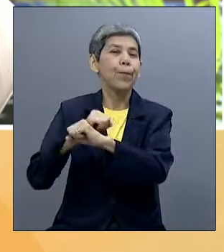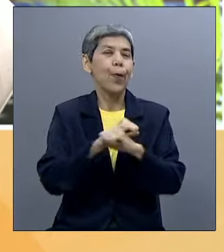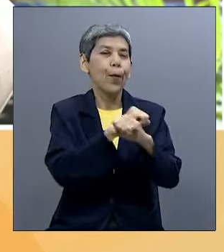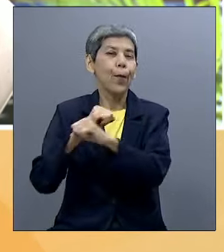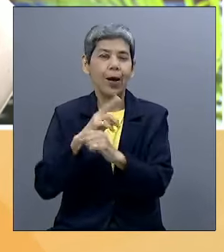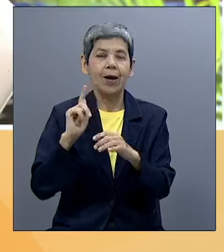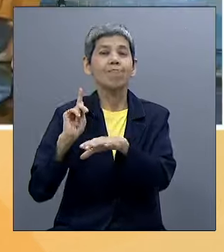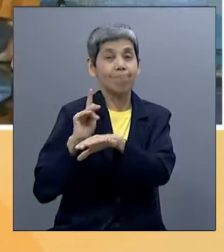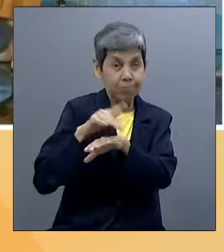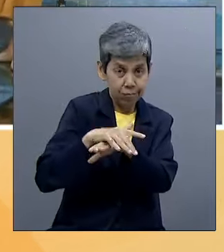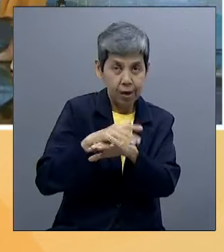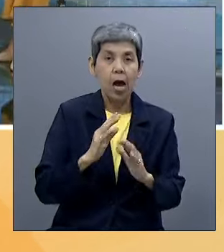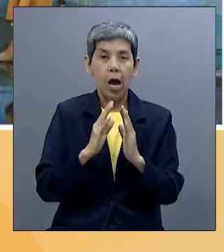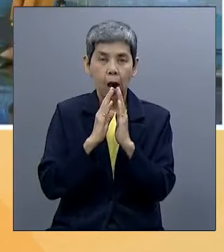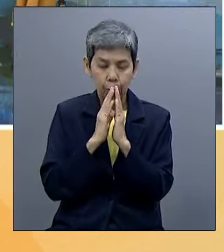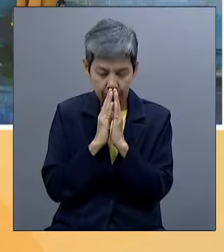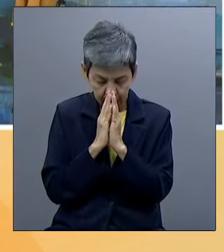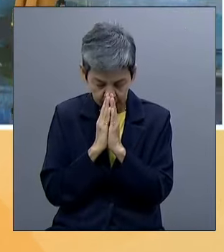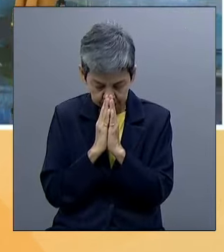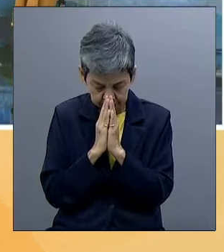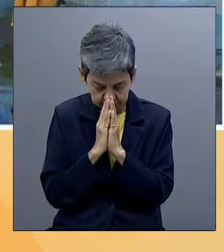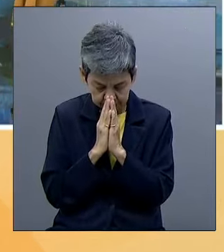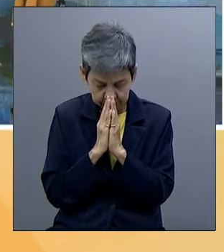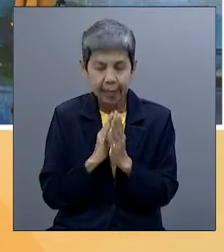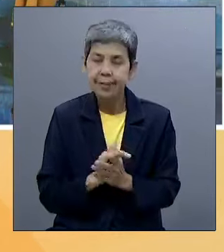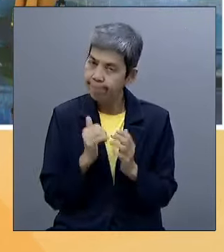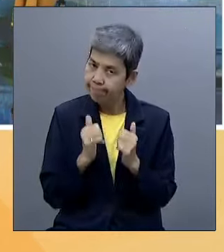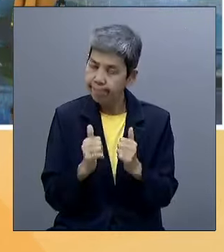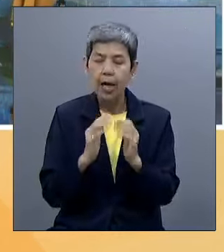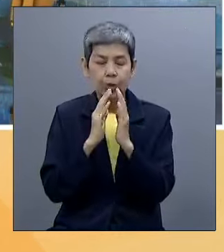เทศนะคะขอบพระคุณอาจารย์ฝนนะคะ ขอบคุณครับอาจารย์ครับ ยินดีครับสวัสดีครับ สวัสดีค่ะ